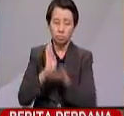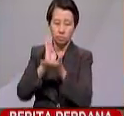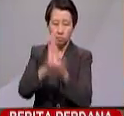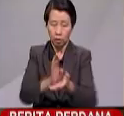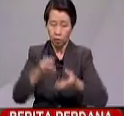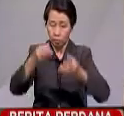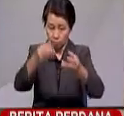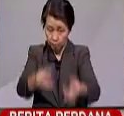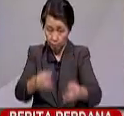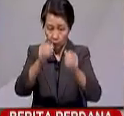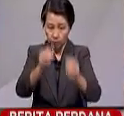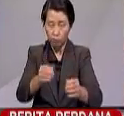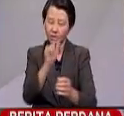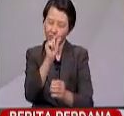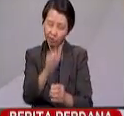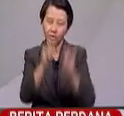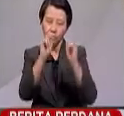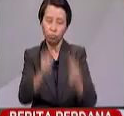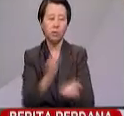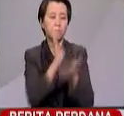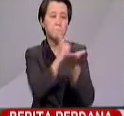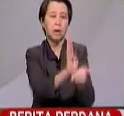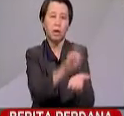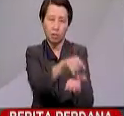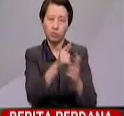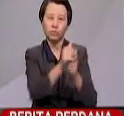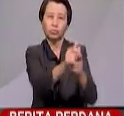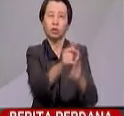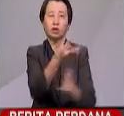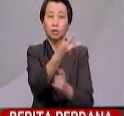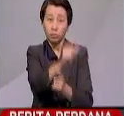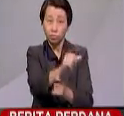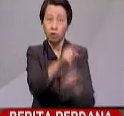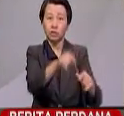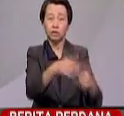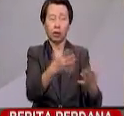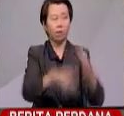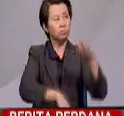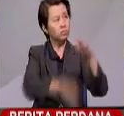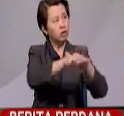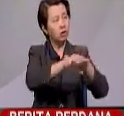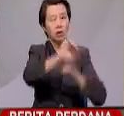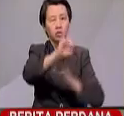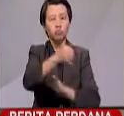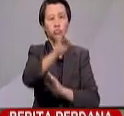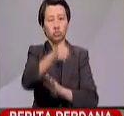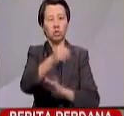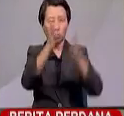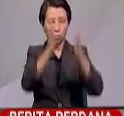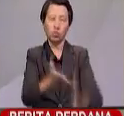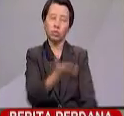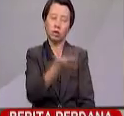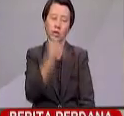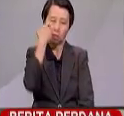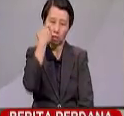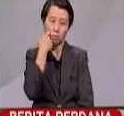yang diberikan dapat sedikit sebanyak membantu pelarian negara itu yang kini mencecah jutaan orang.